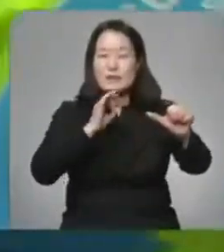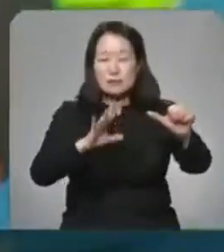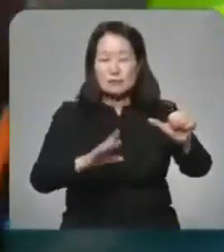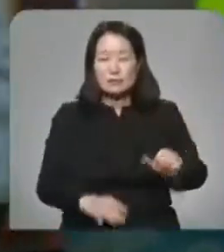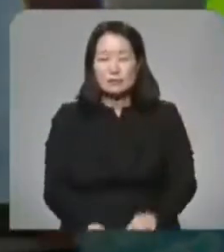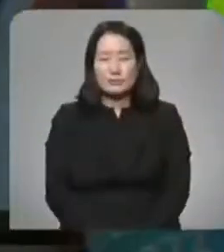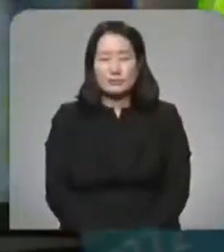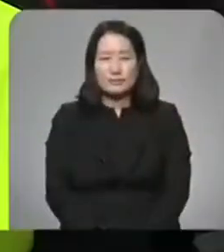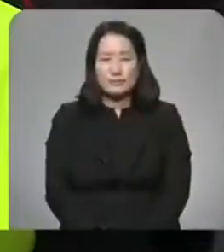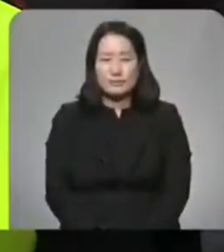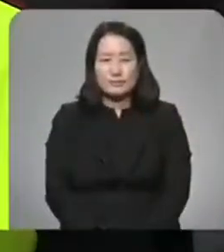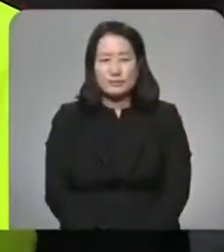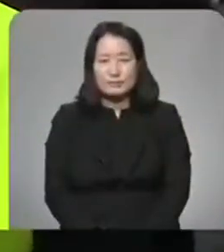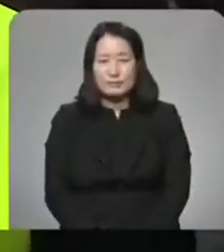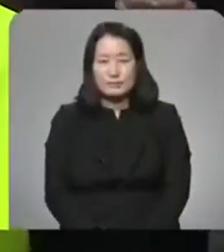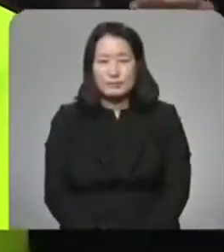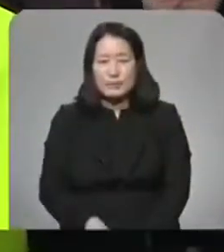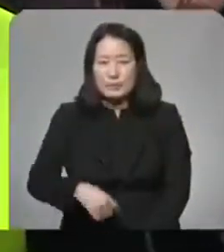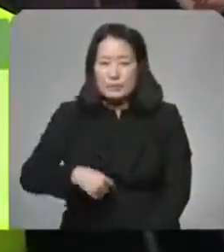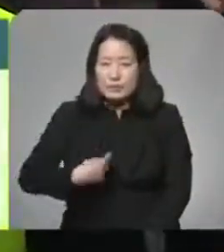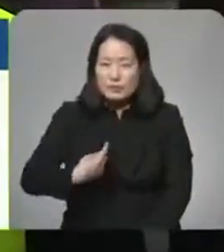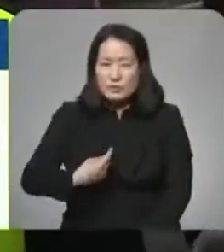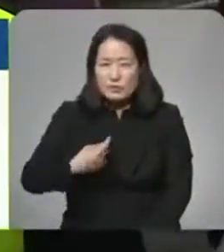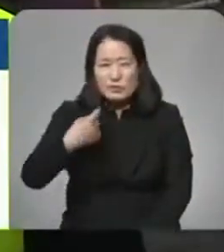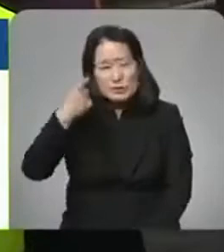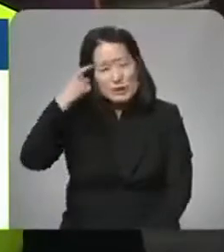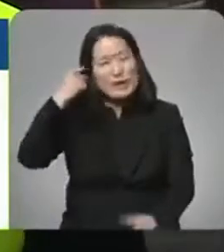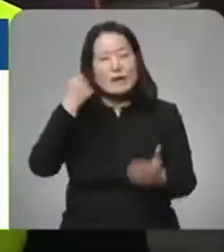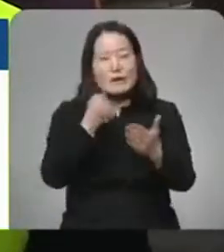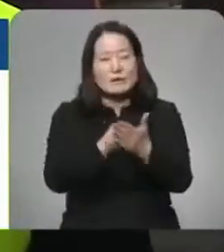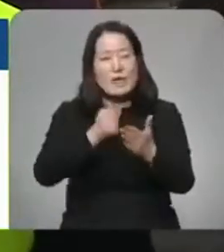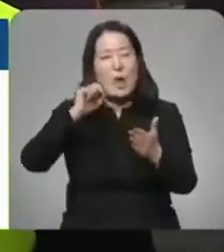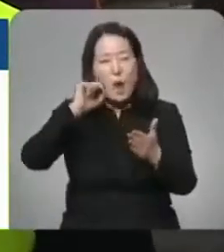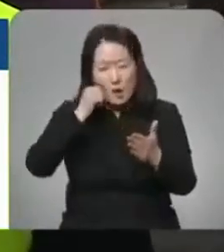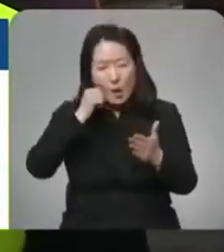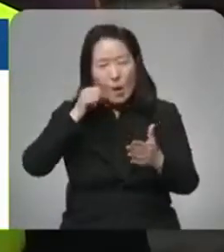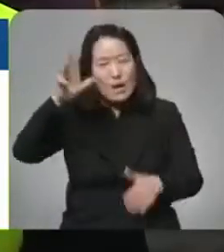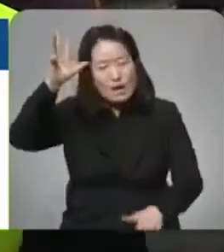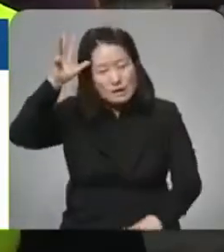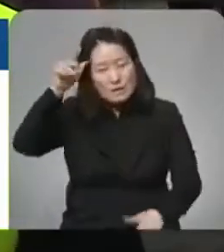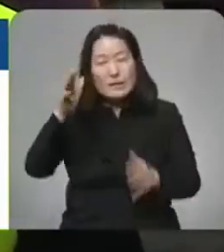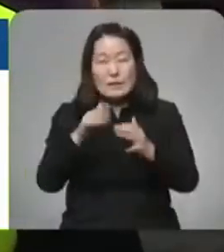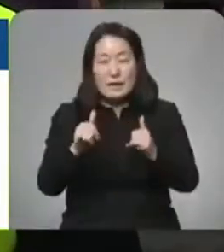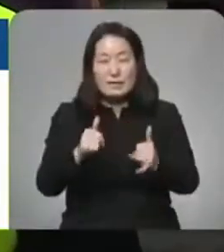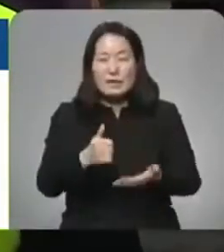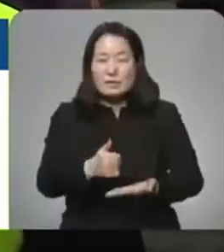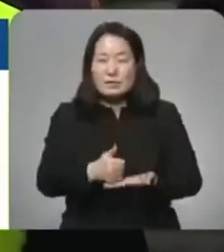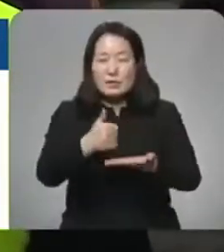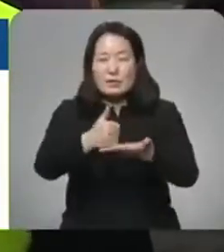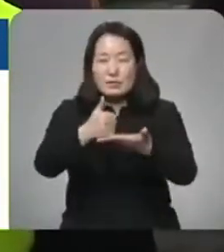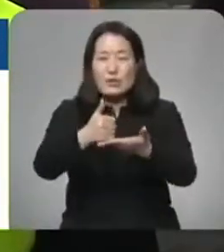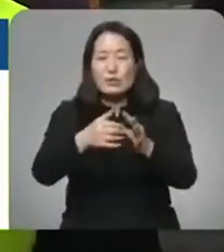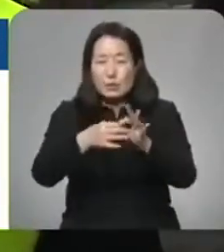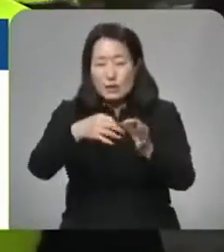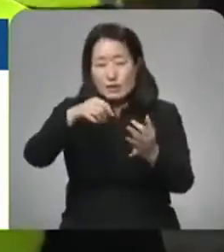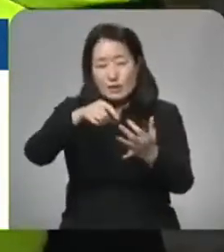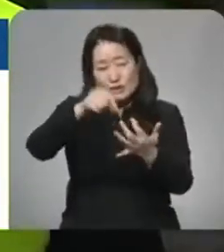불과합니다. 의사결정이 좀 어려우신 치매 환자분들은 추천을 받아서 저희가 선정하거든요.